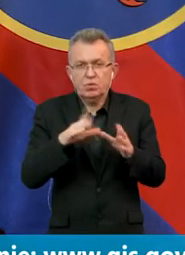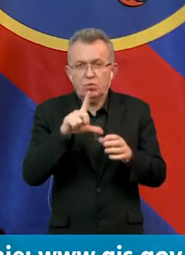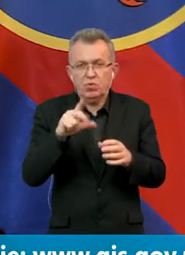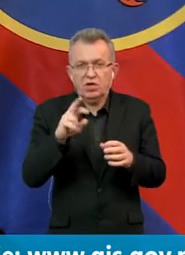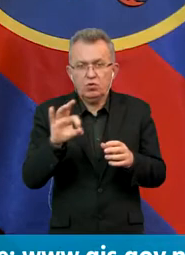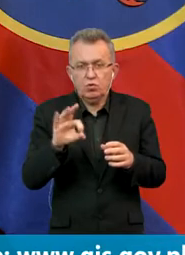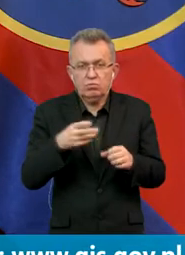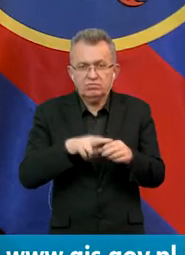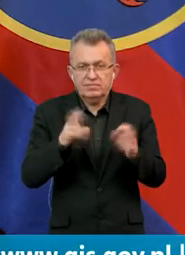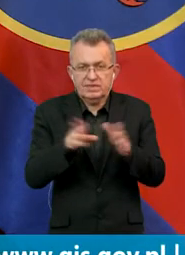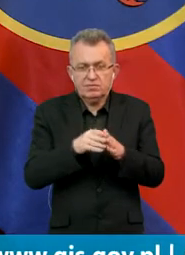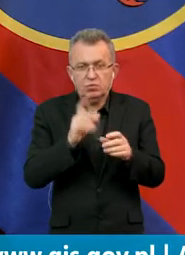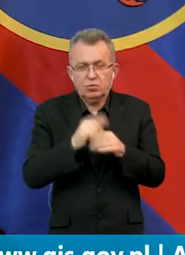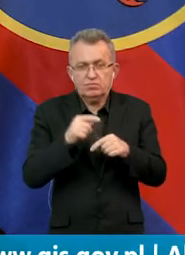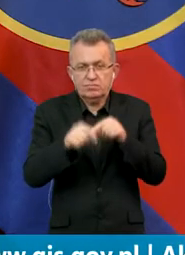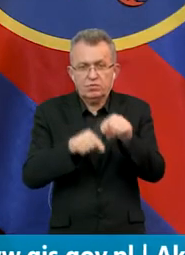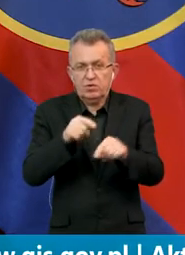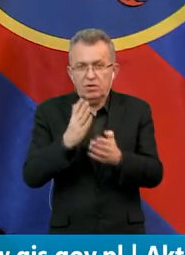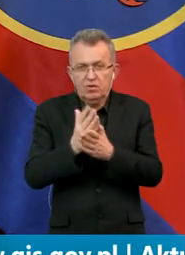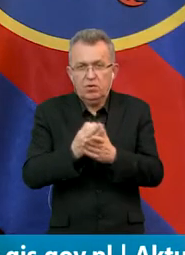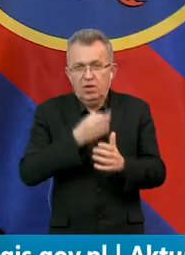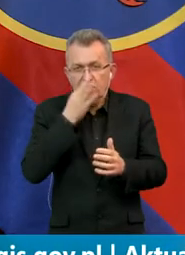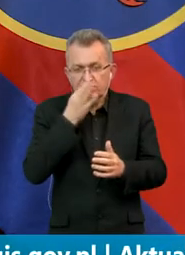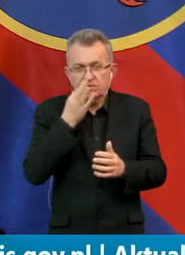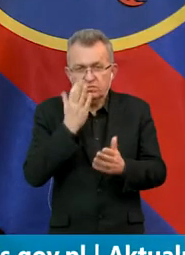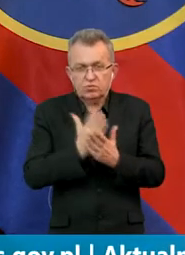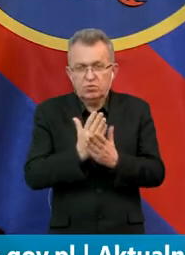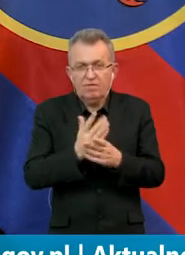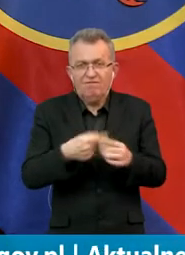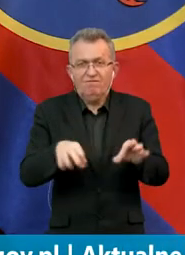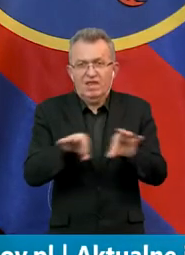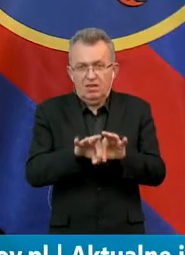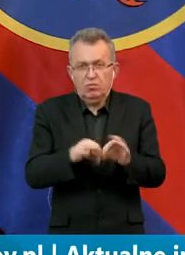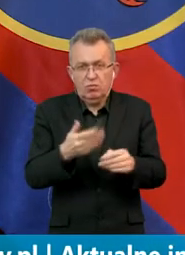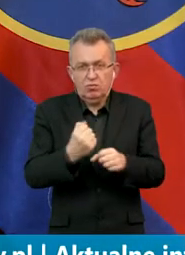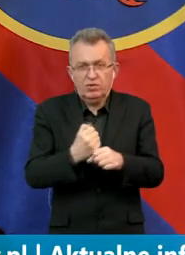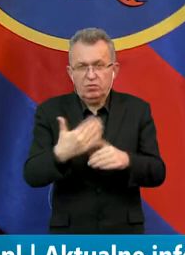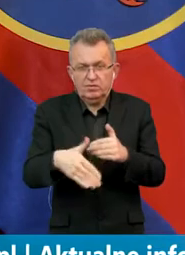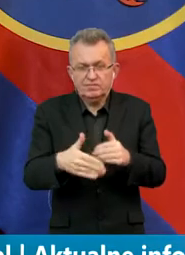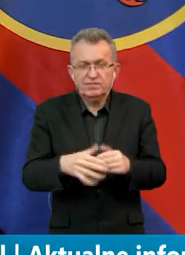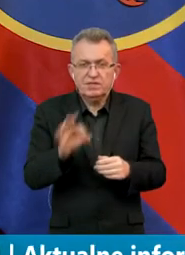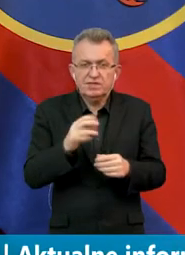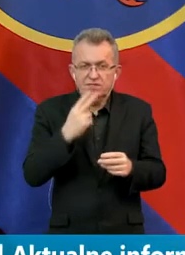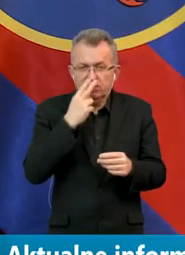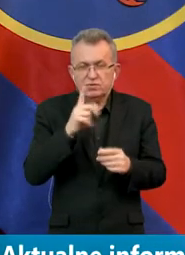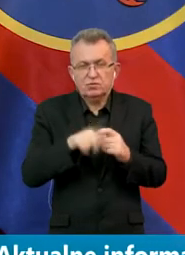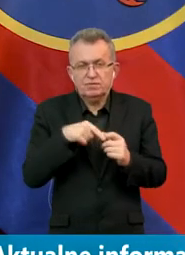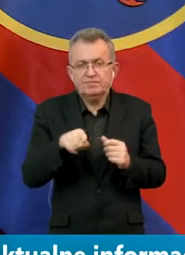Łękno, który dużymi krokami zmierza ku finałowi. Wielu też zauważyło,